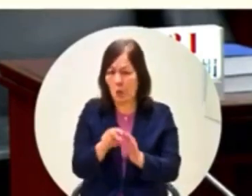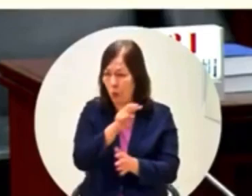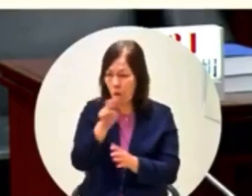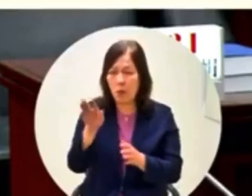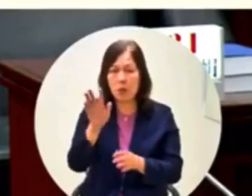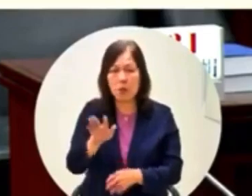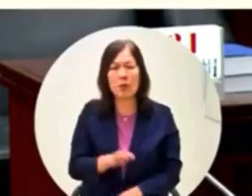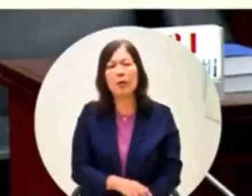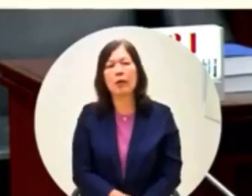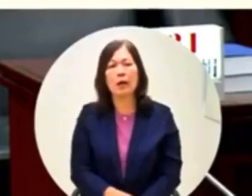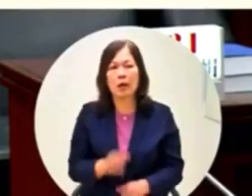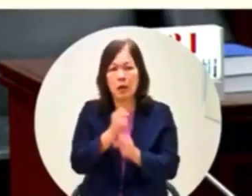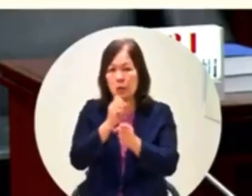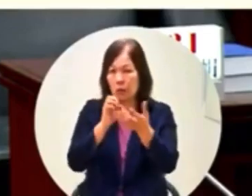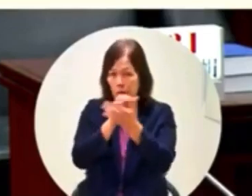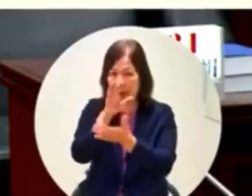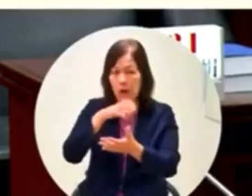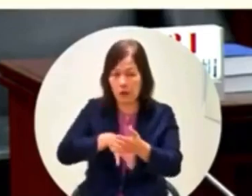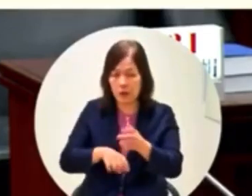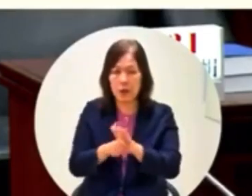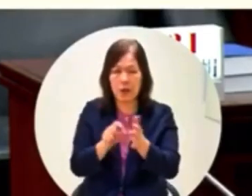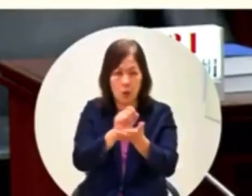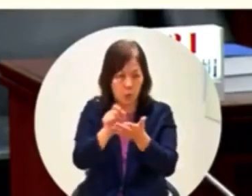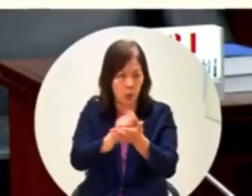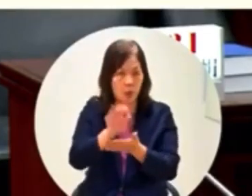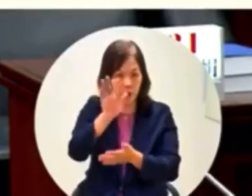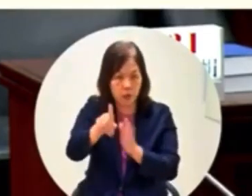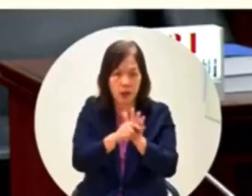施政报告里面写到说可以节